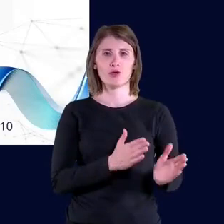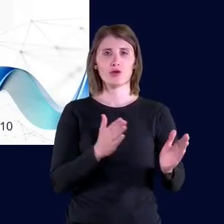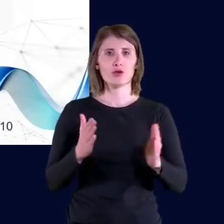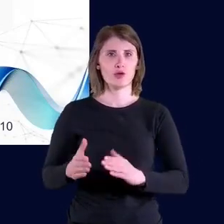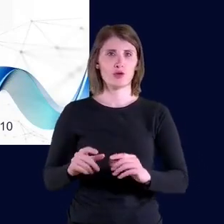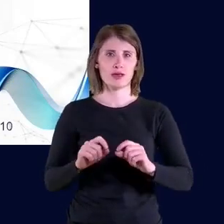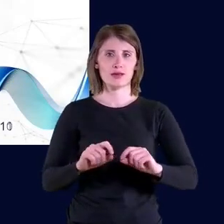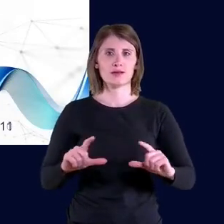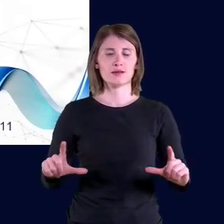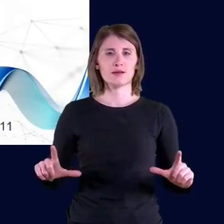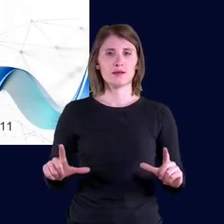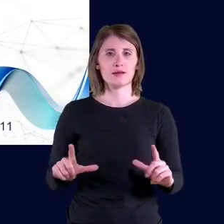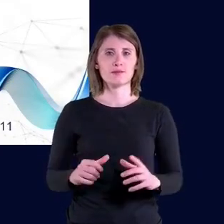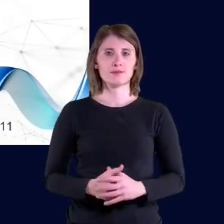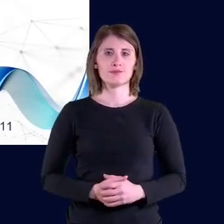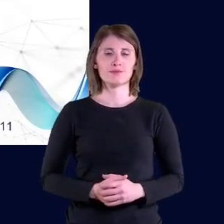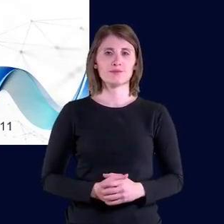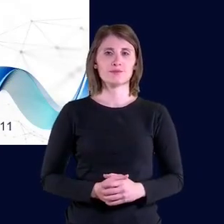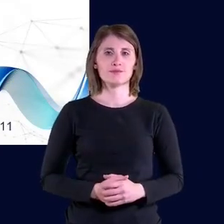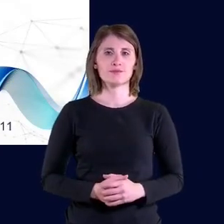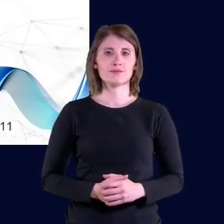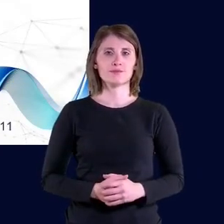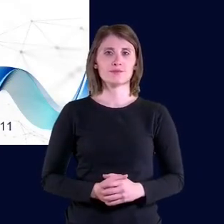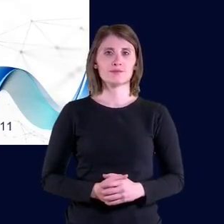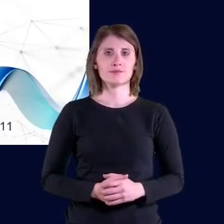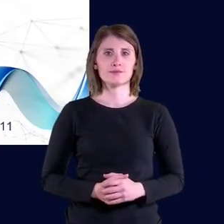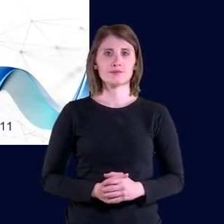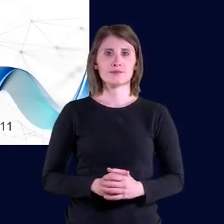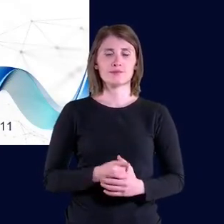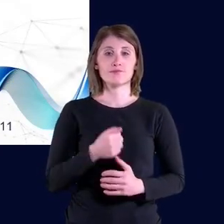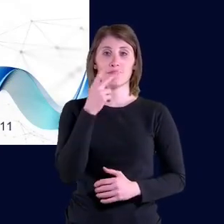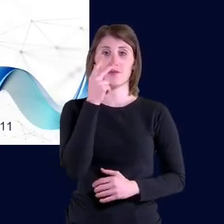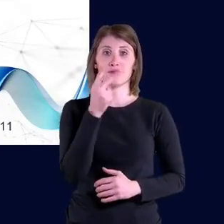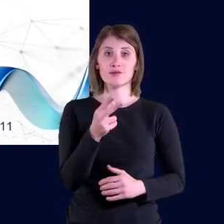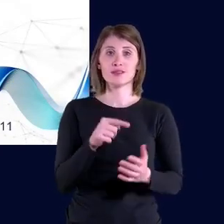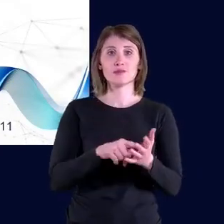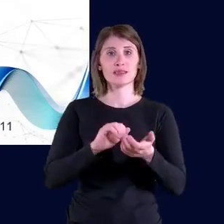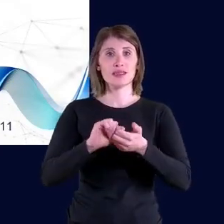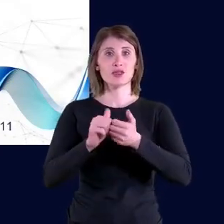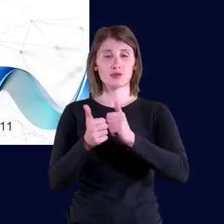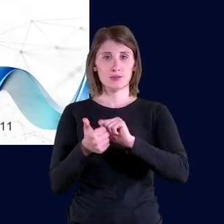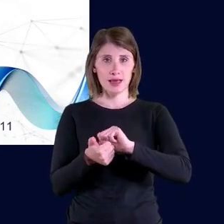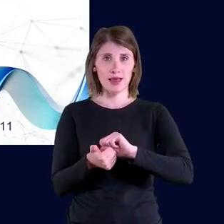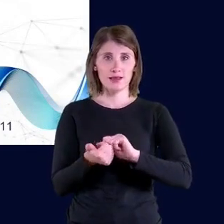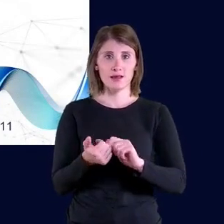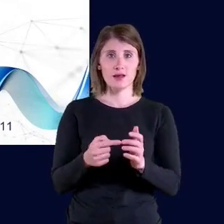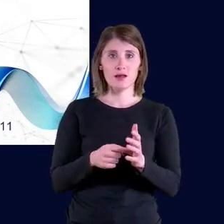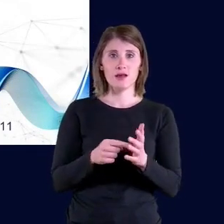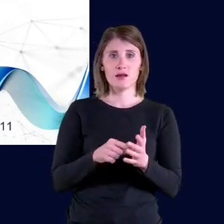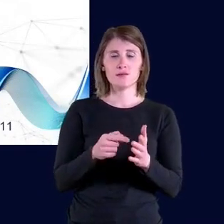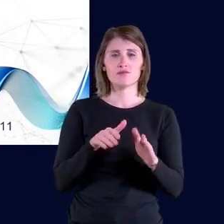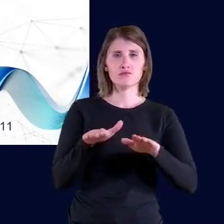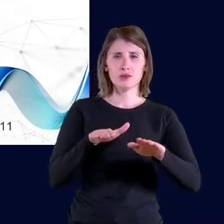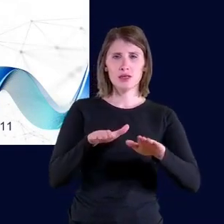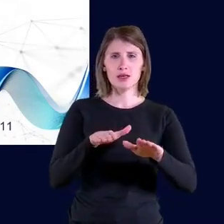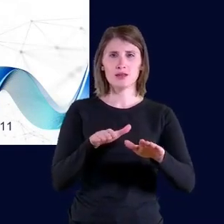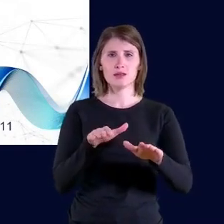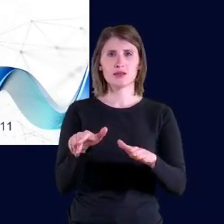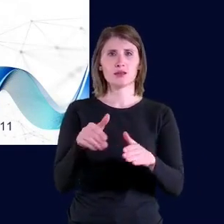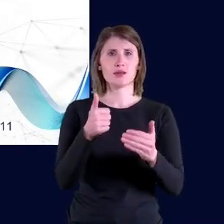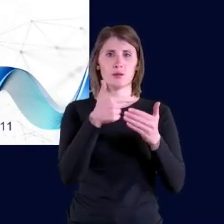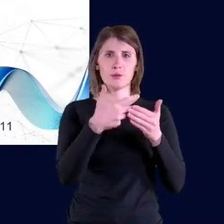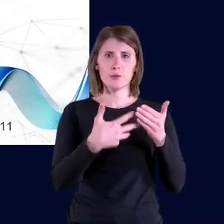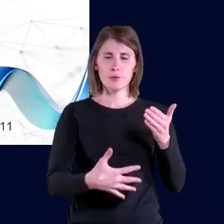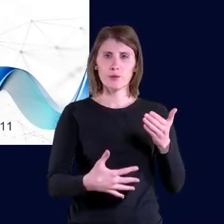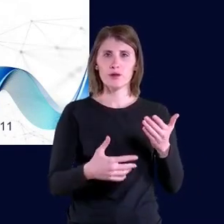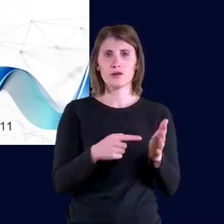sprzęt co widzimy tutaj zmianę w sposobie lokalizacji indeksów